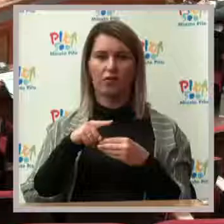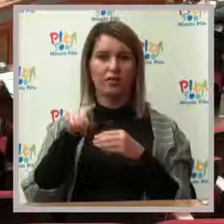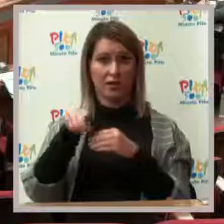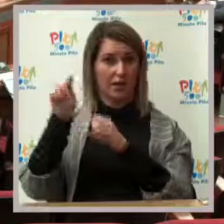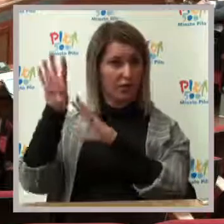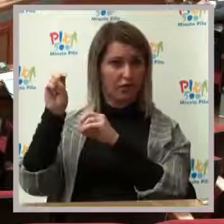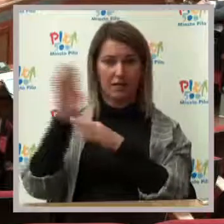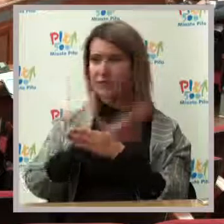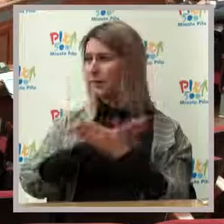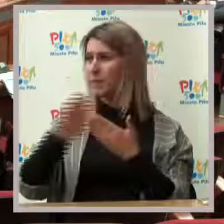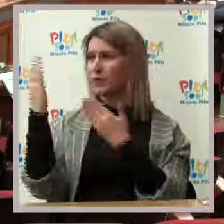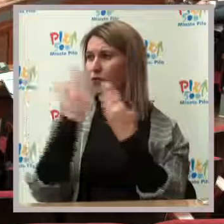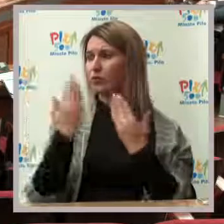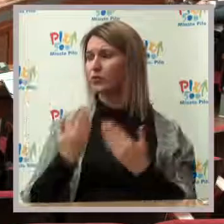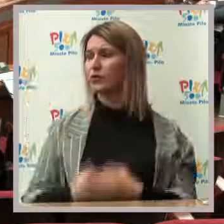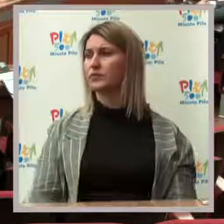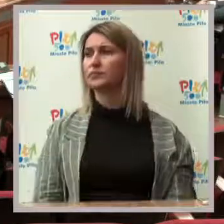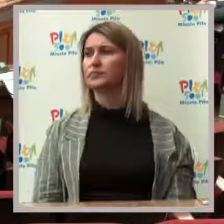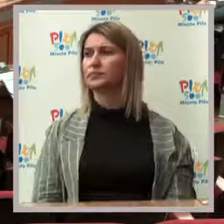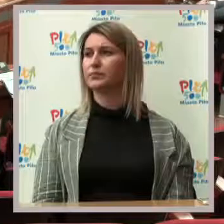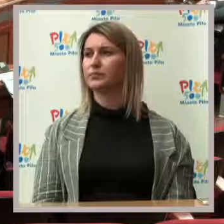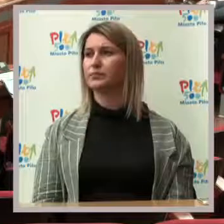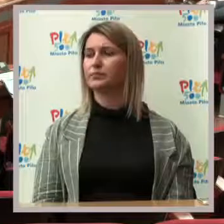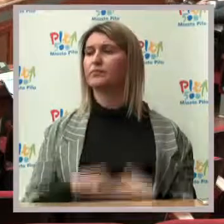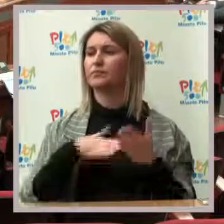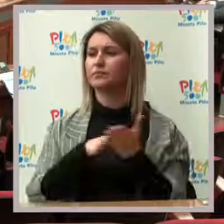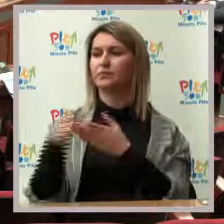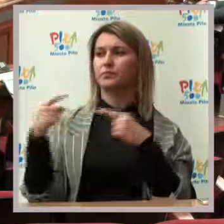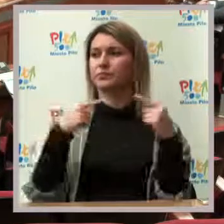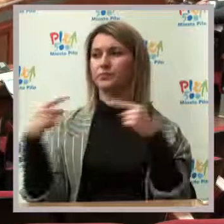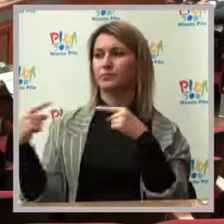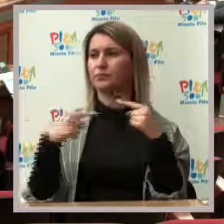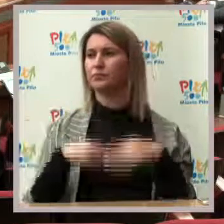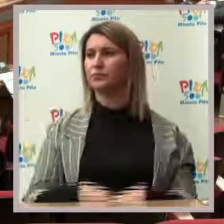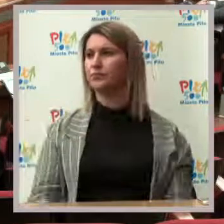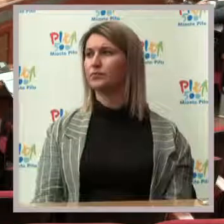bez odczytania. Dziękuję. Otwieram dyskusję.